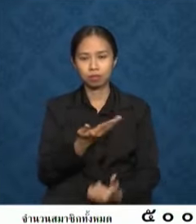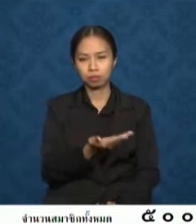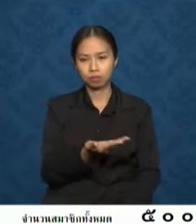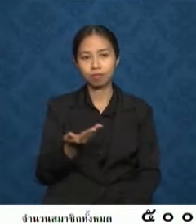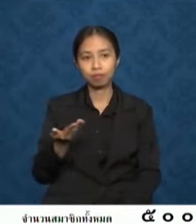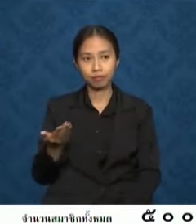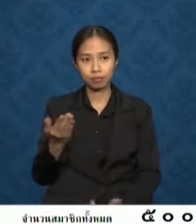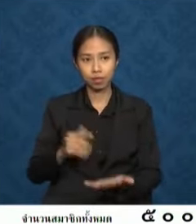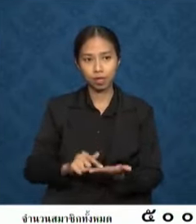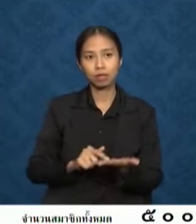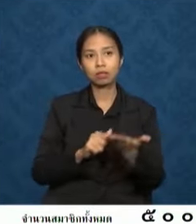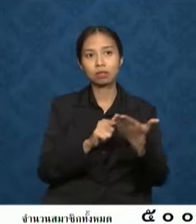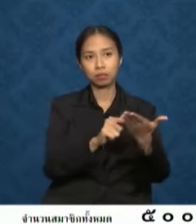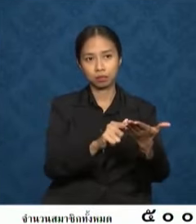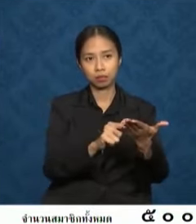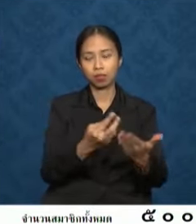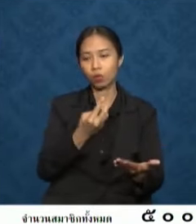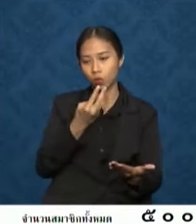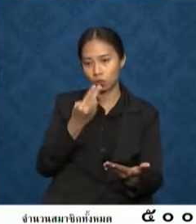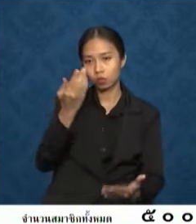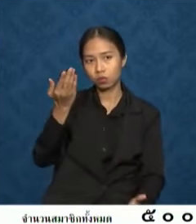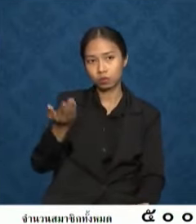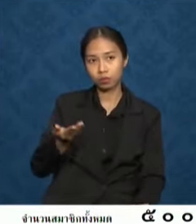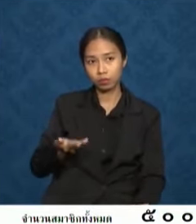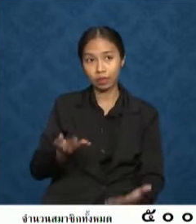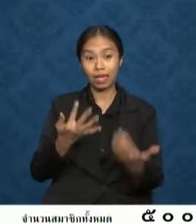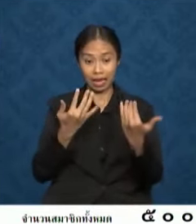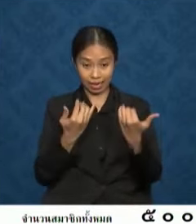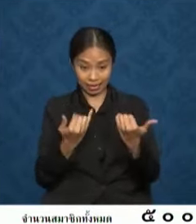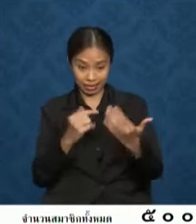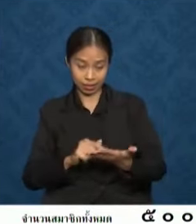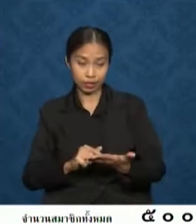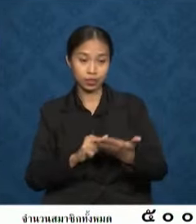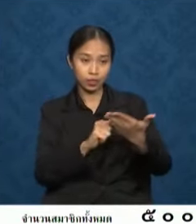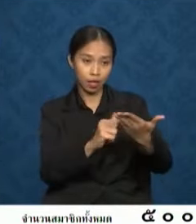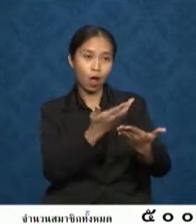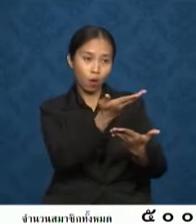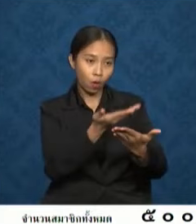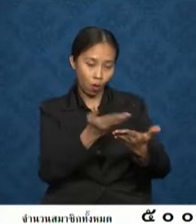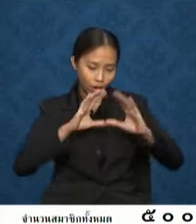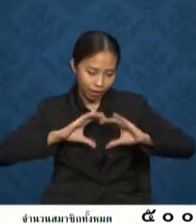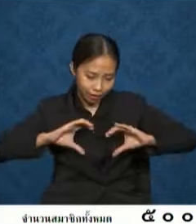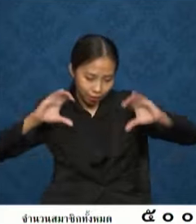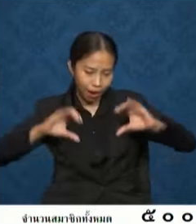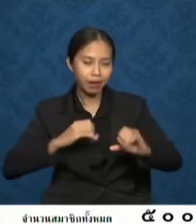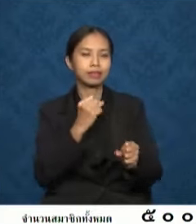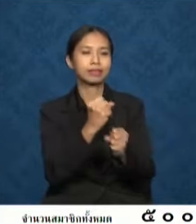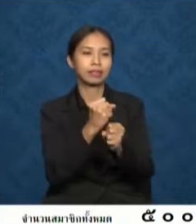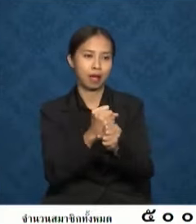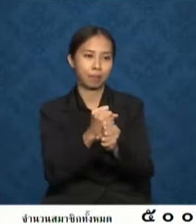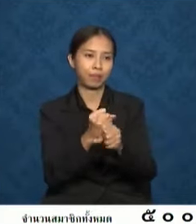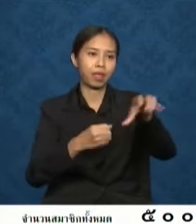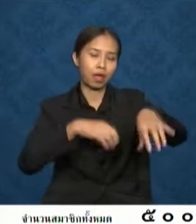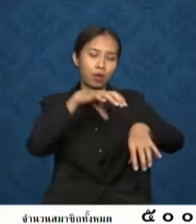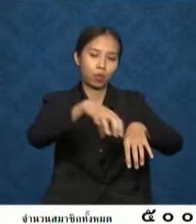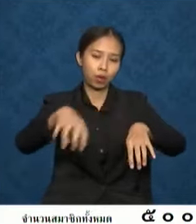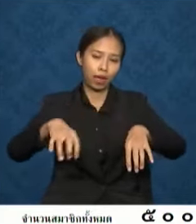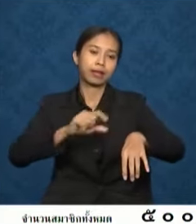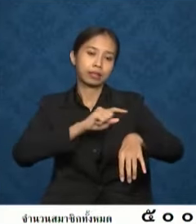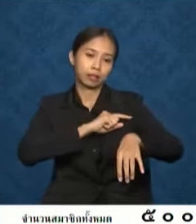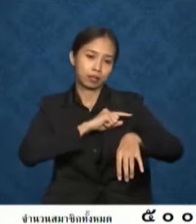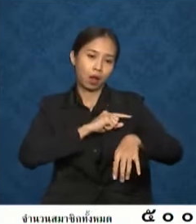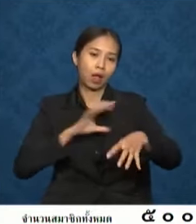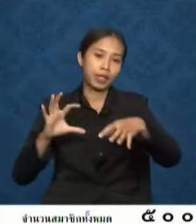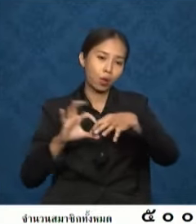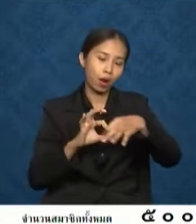เนี่ยนะครับได้เสนอไปเนี่ยท่านประธานดูนะครับเป็นยติเรื่องของให้รัฐบาลเร่งดำเนินการกับหนหน่วยงานที่เกี่ยวข้องในการบังคับใช้กฎ